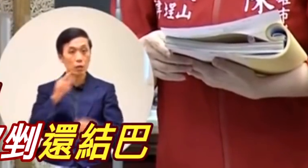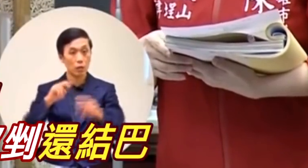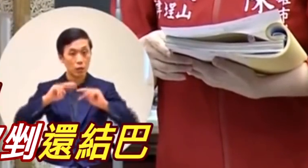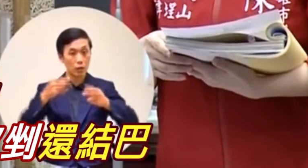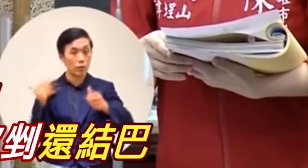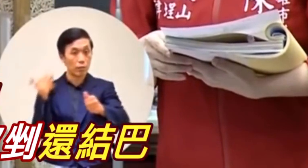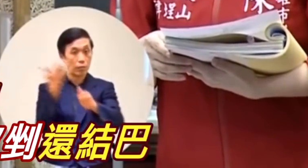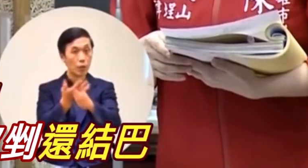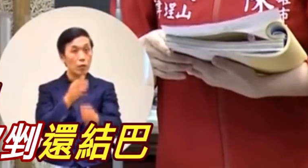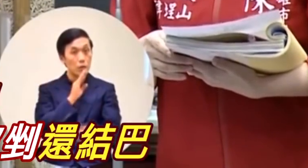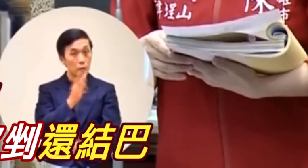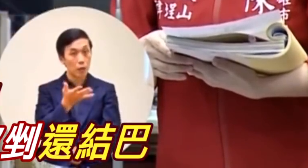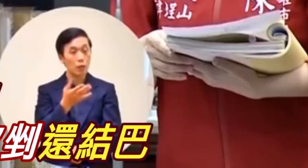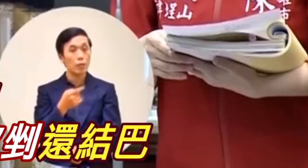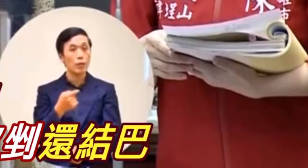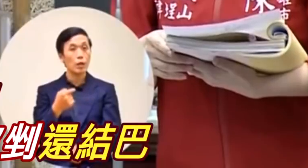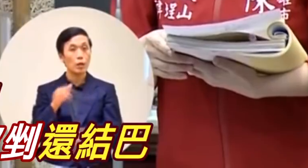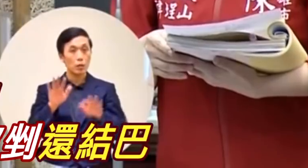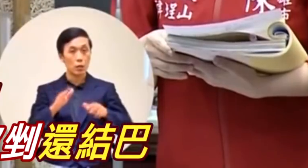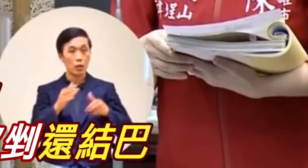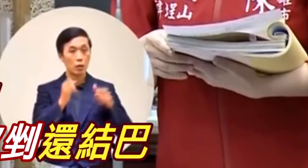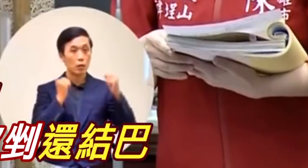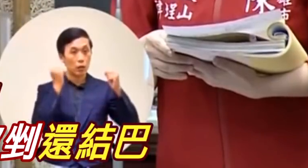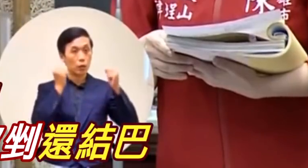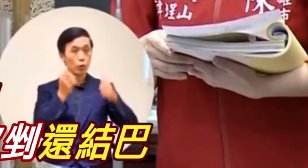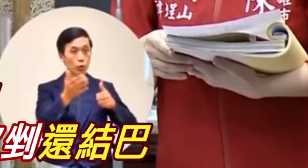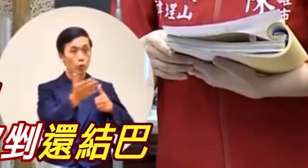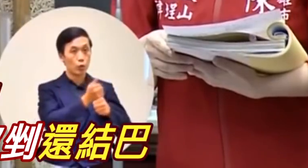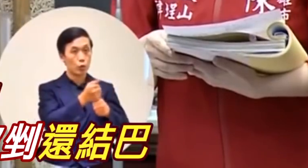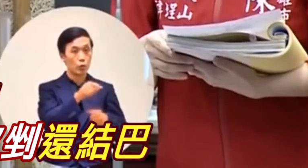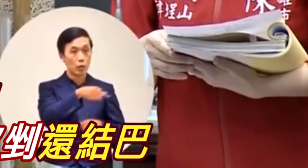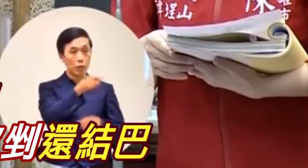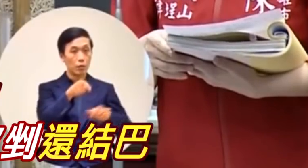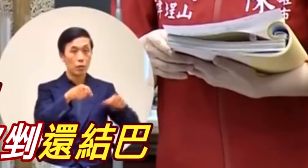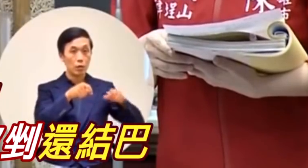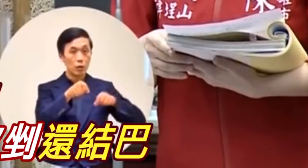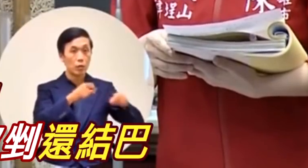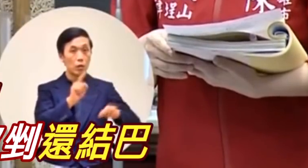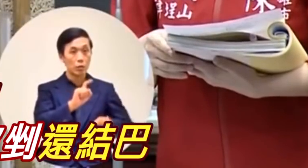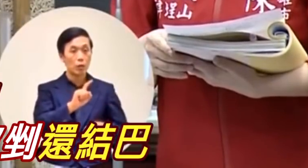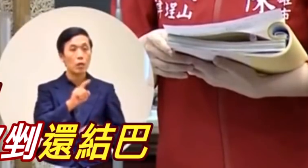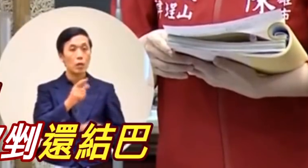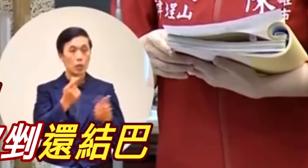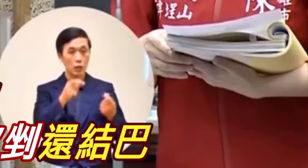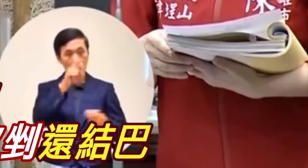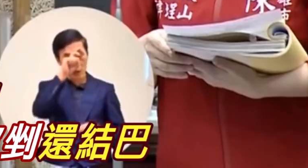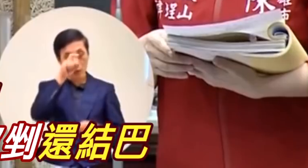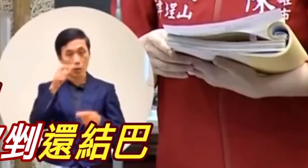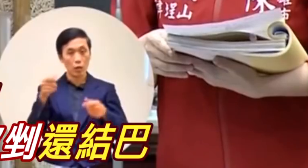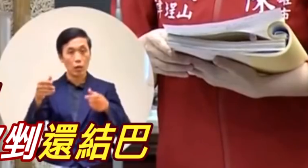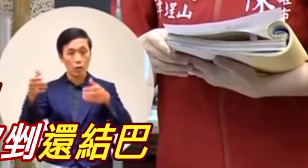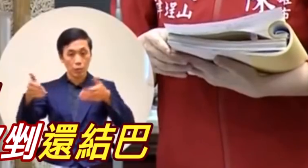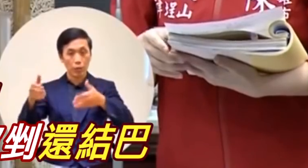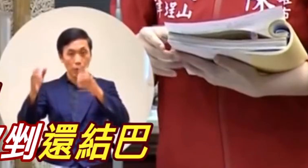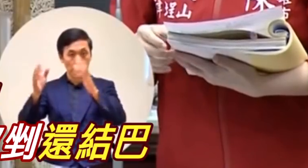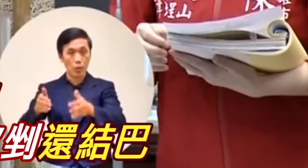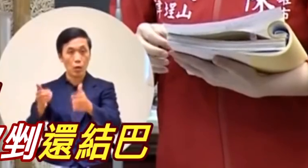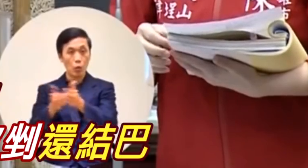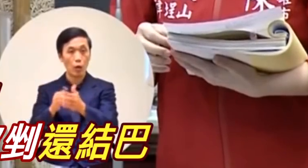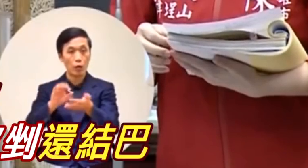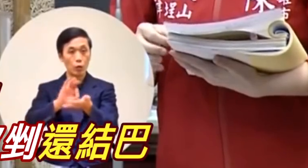是，目前体育署他也这个办法也是希望。建完之后是采取 OT 的方